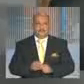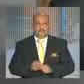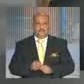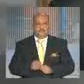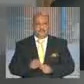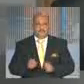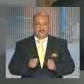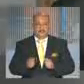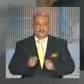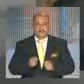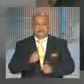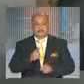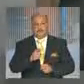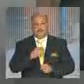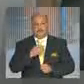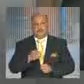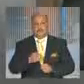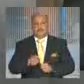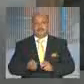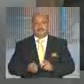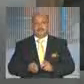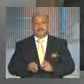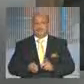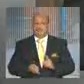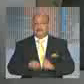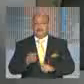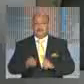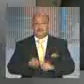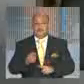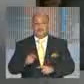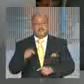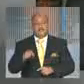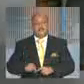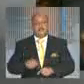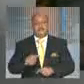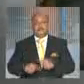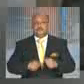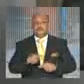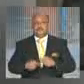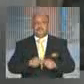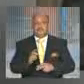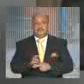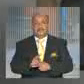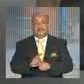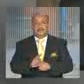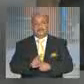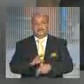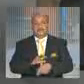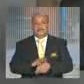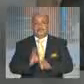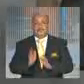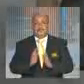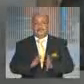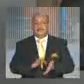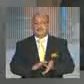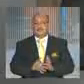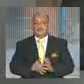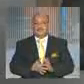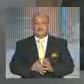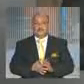بالوسائل الضرورية من صابون ومطهرات وإلى غير ذلك، وبالتالي نحب نقرب الخدمات، وبالتوازي مع